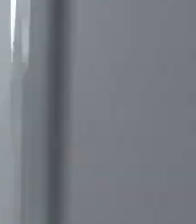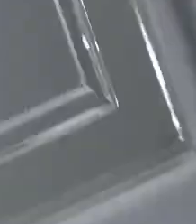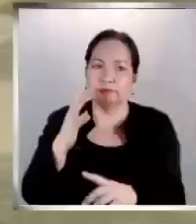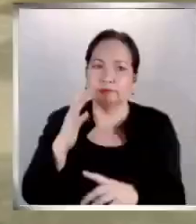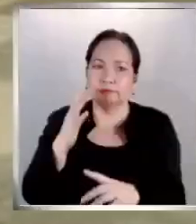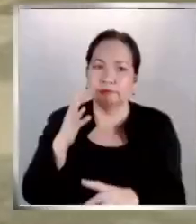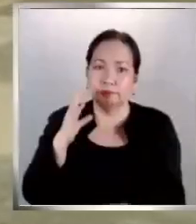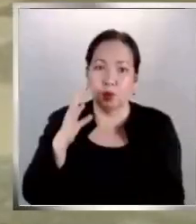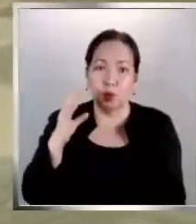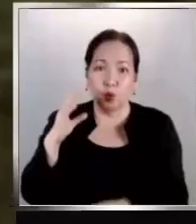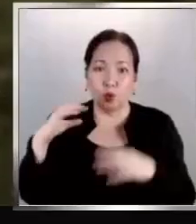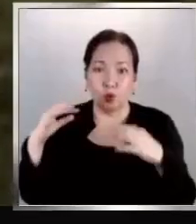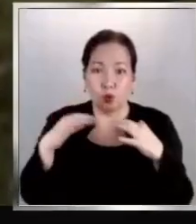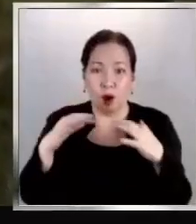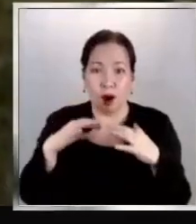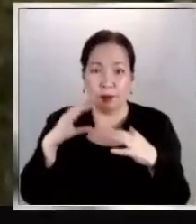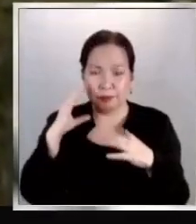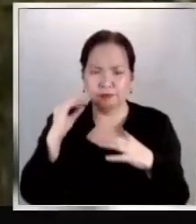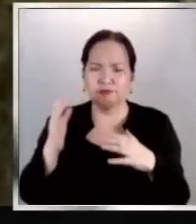Veneracion.